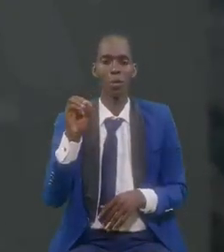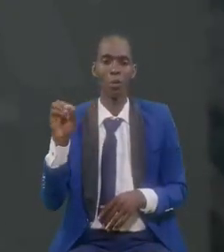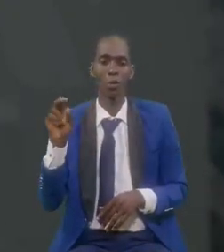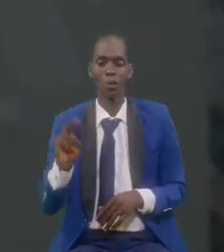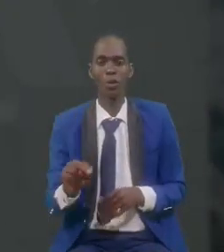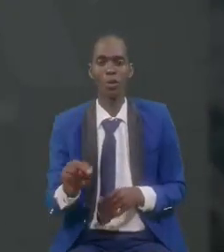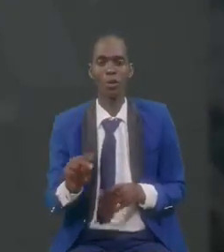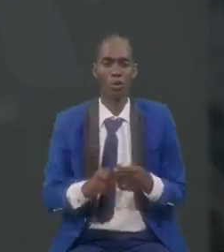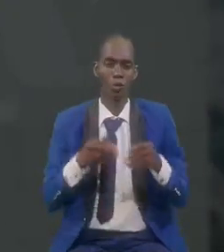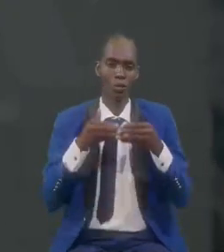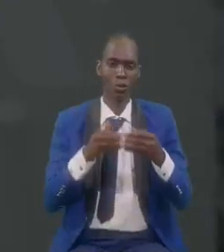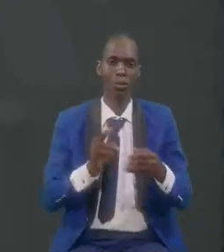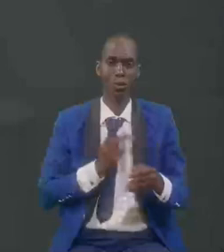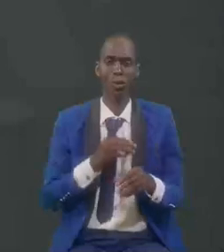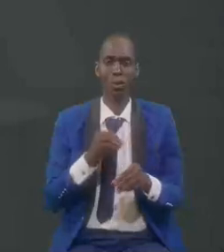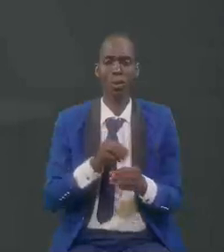Dans cette section,